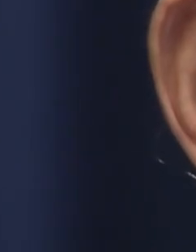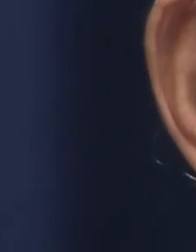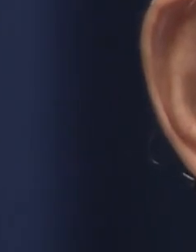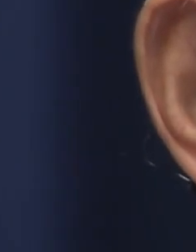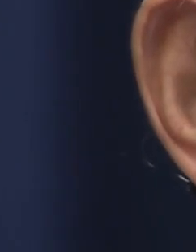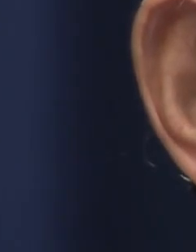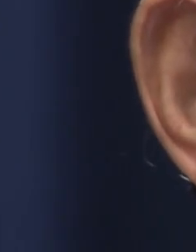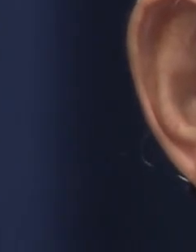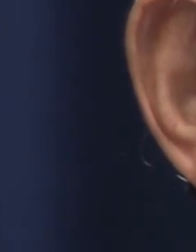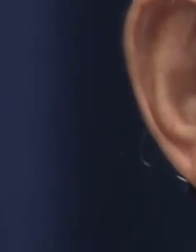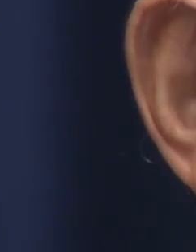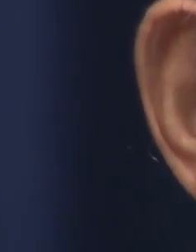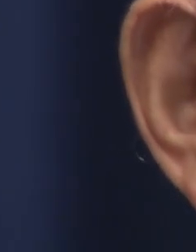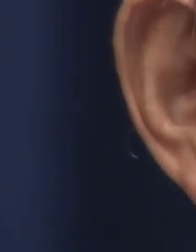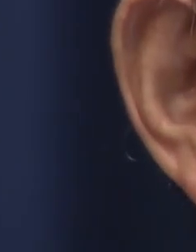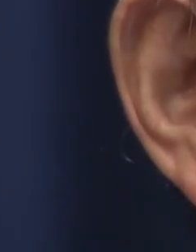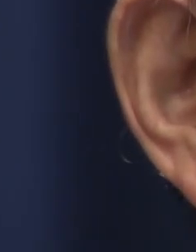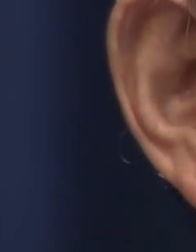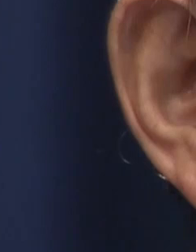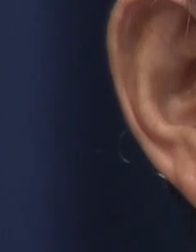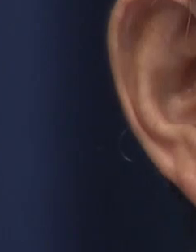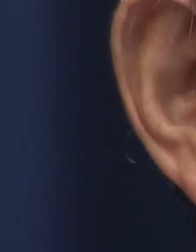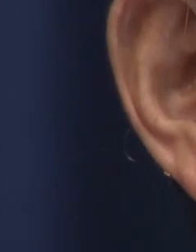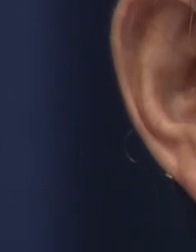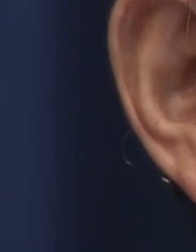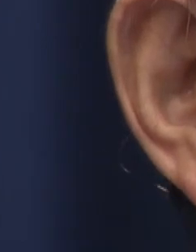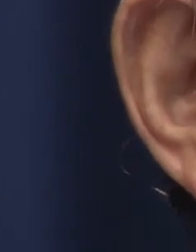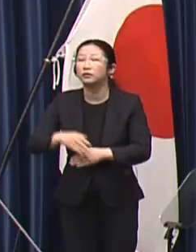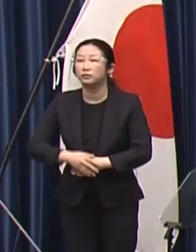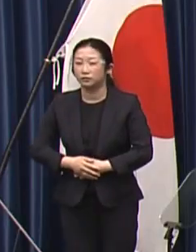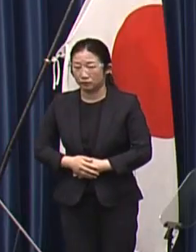ばなりません